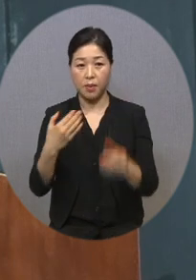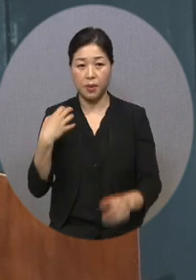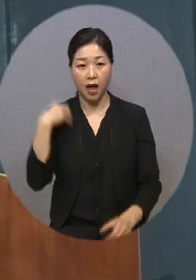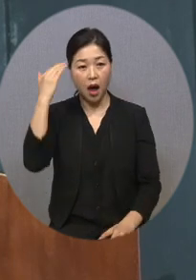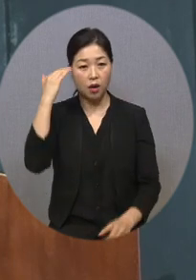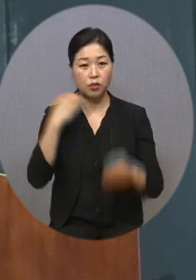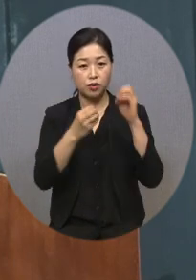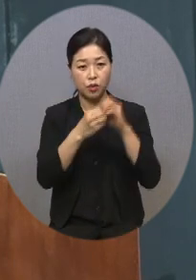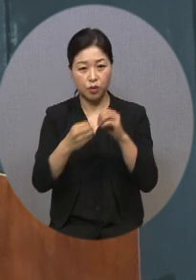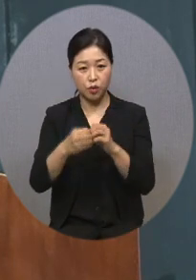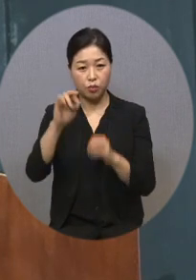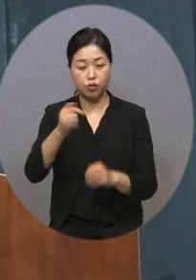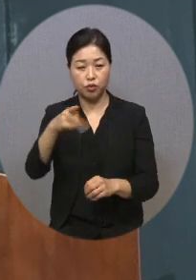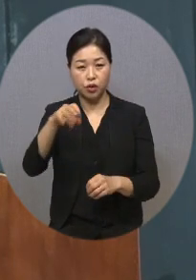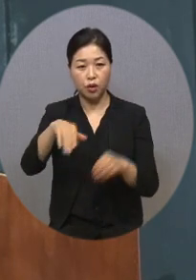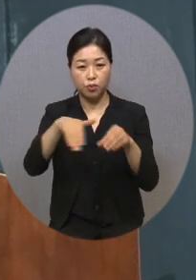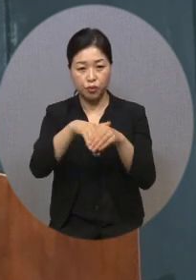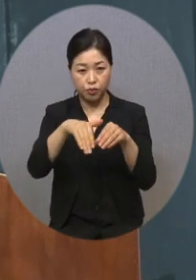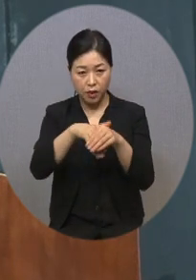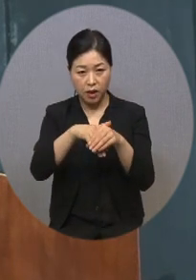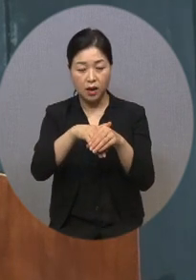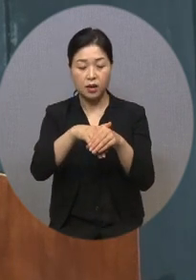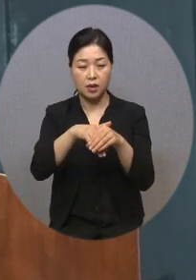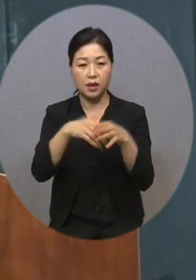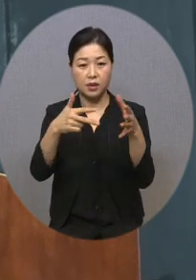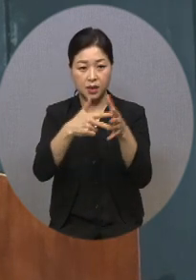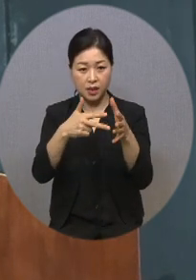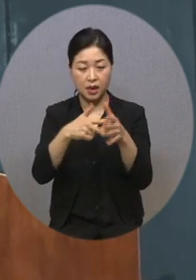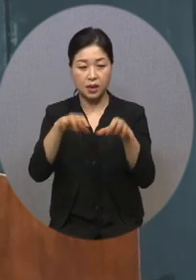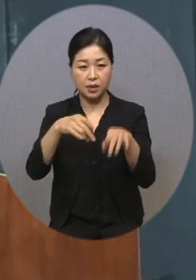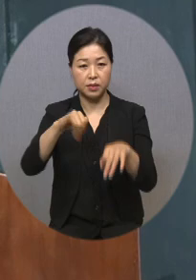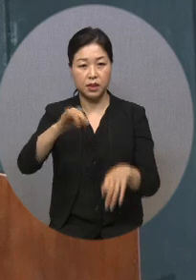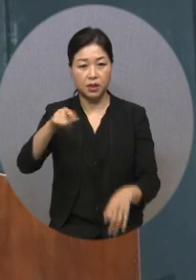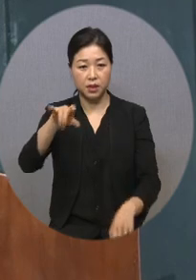한국전통무형문화재진흥재단 김기상 이사장님께서 수고해 주시겠습니다.